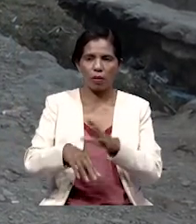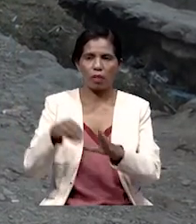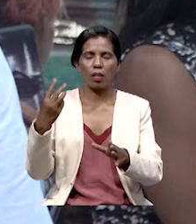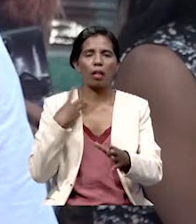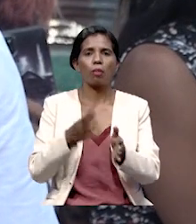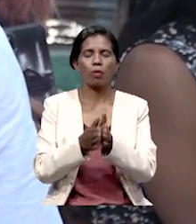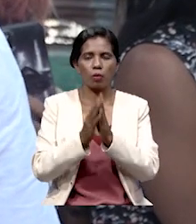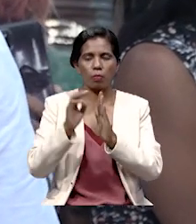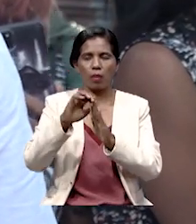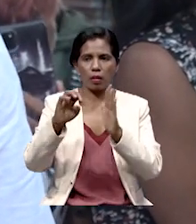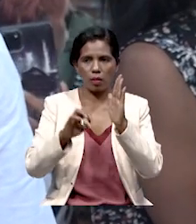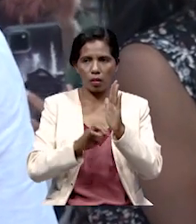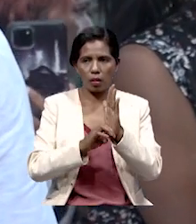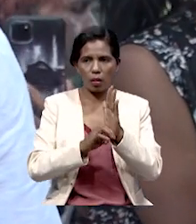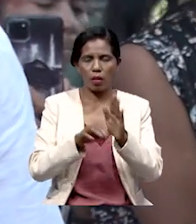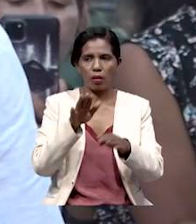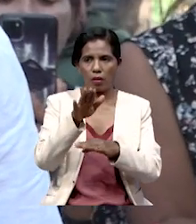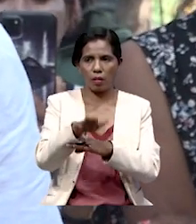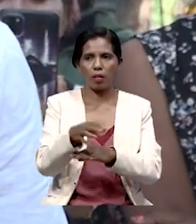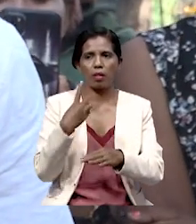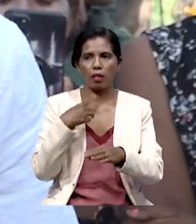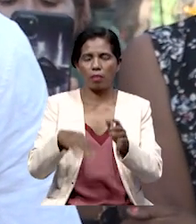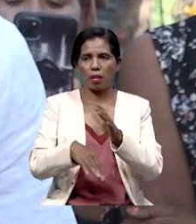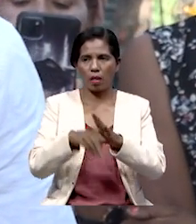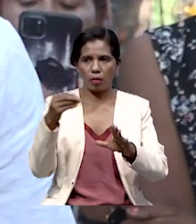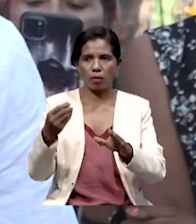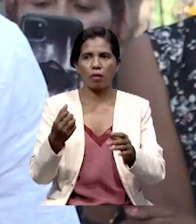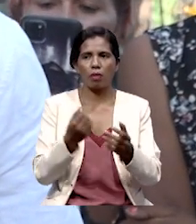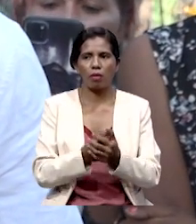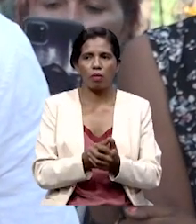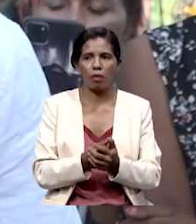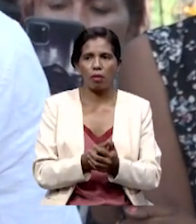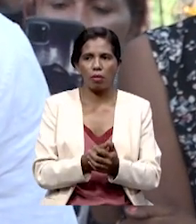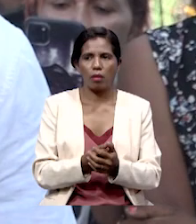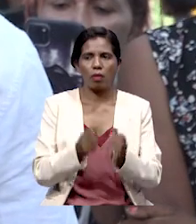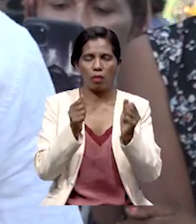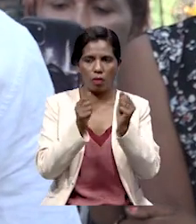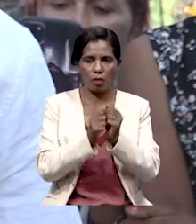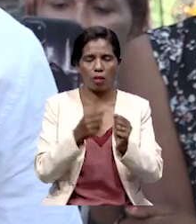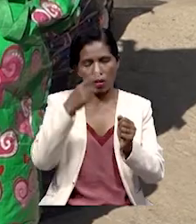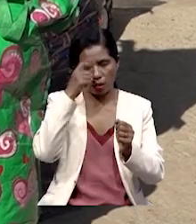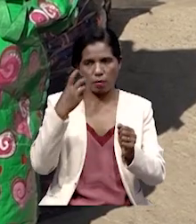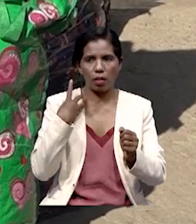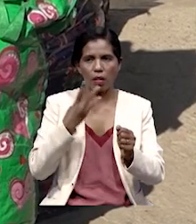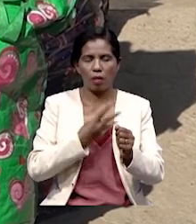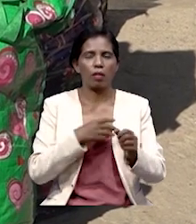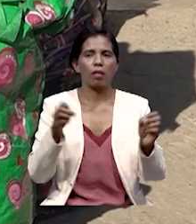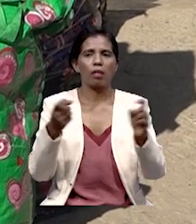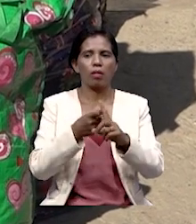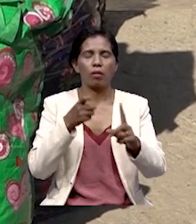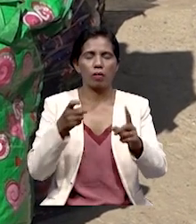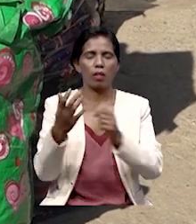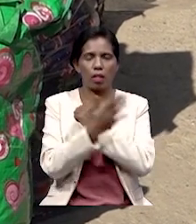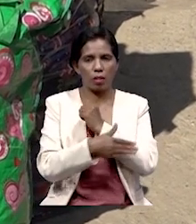ba staru no rai dene deh. Ami saine ho majuminus ho dekin dari. Tamba ami la os deh. Mai huse